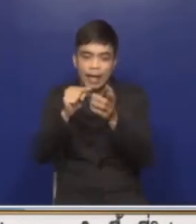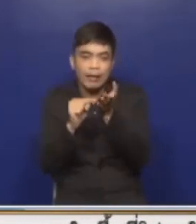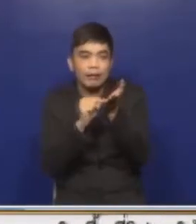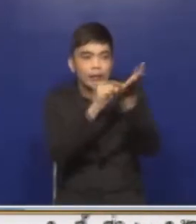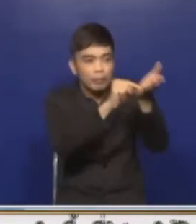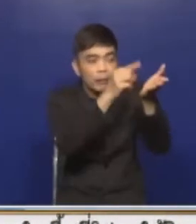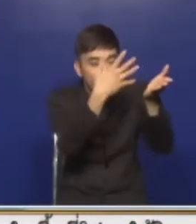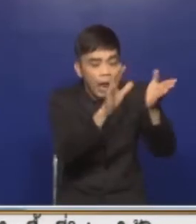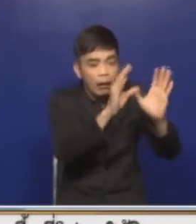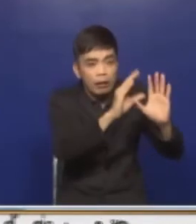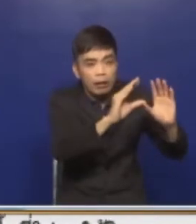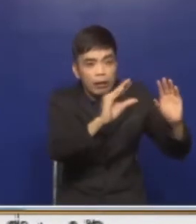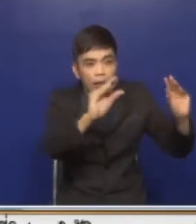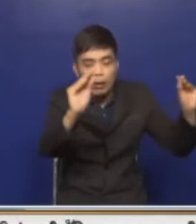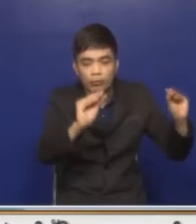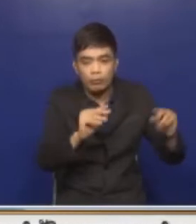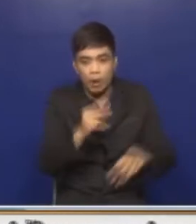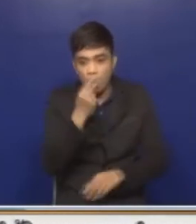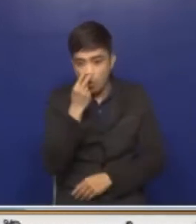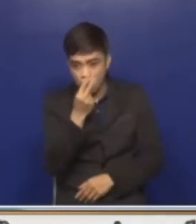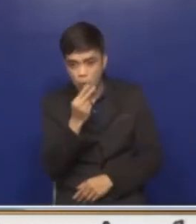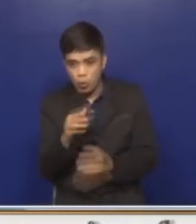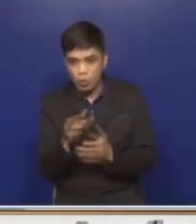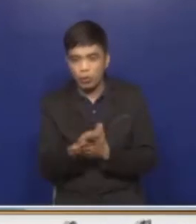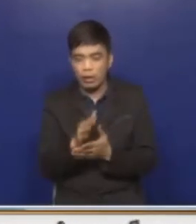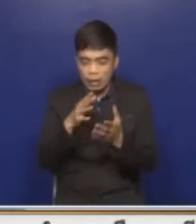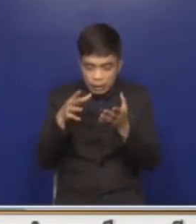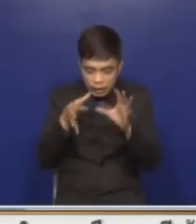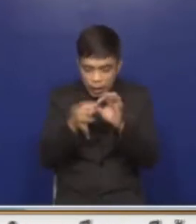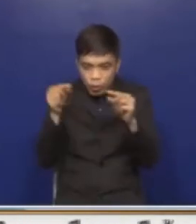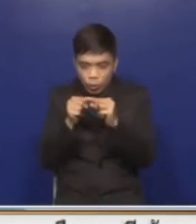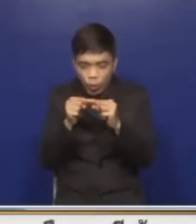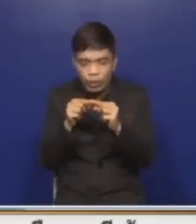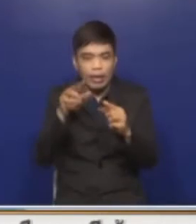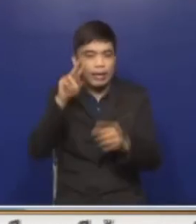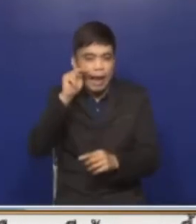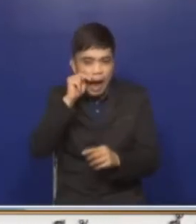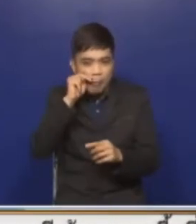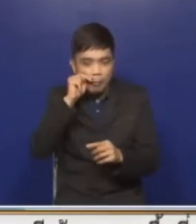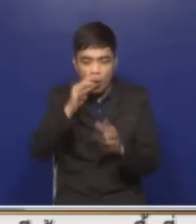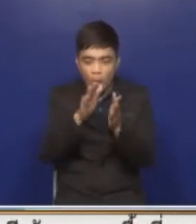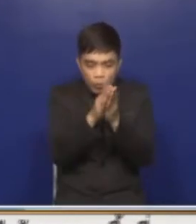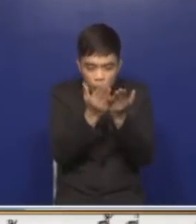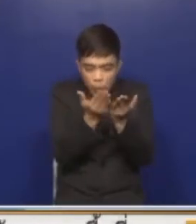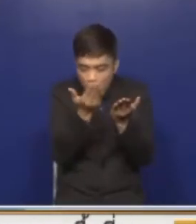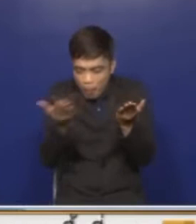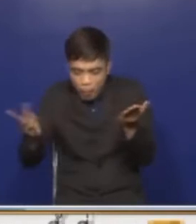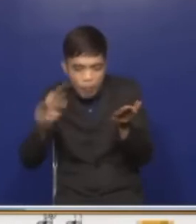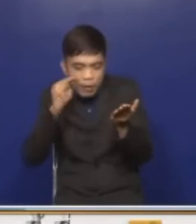เงียบท่านกลับไปดูความสมุติมีแต่การศึกษาเรื่องน้ำไม่รู้กี่เล่ม